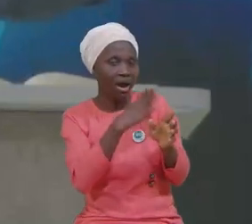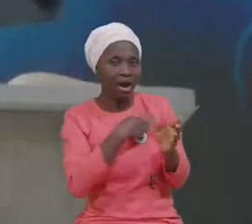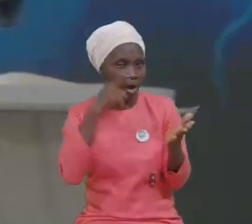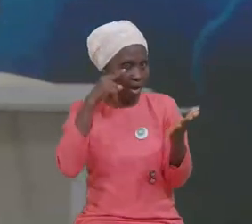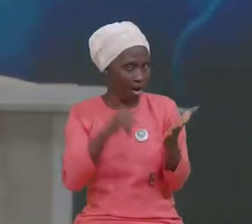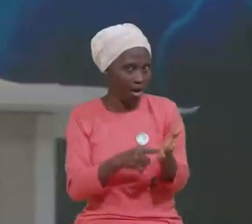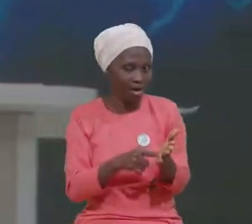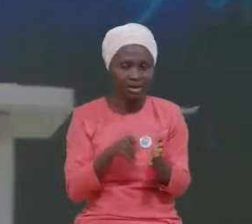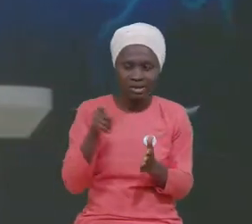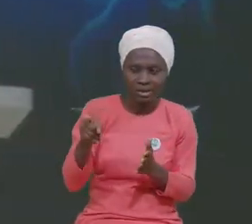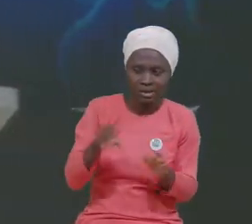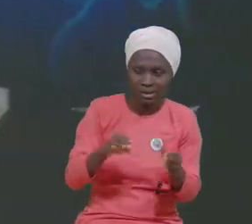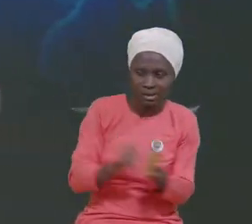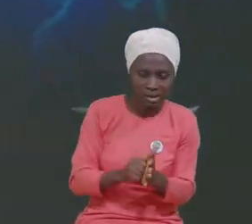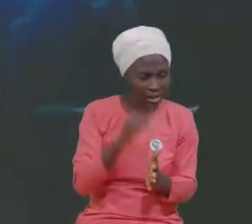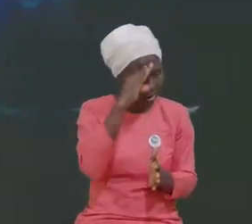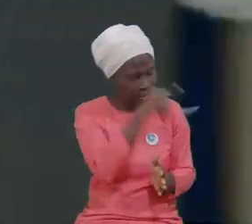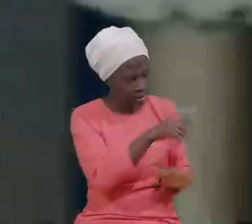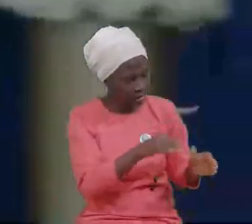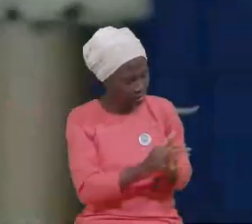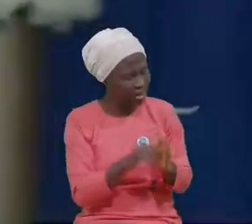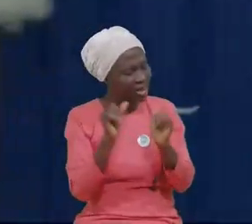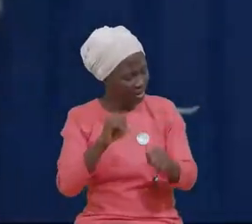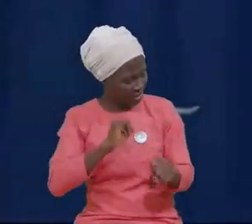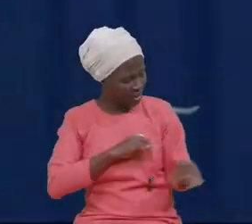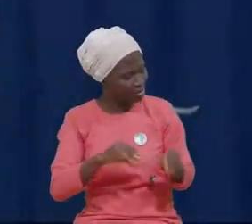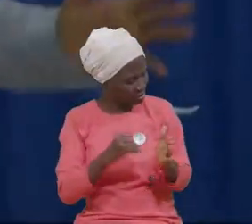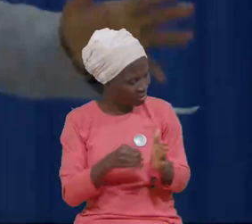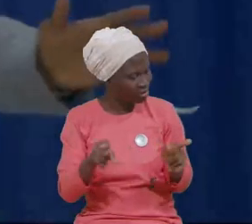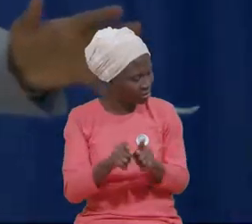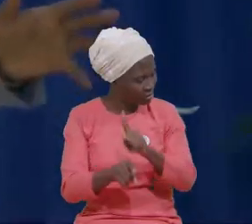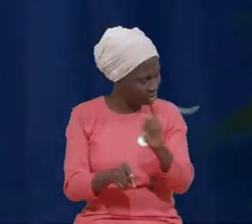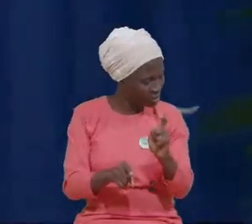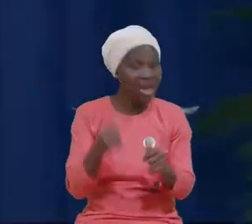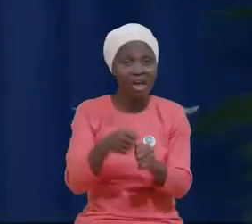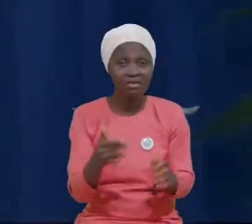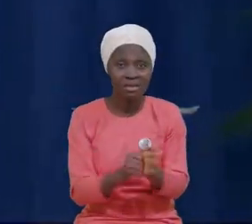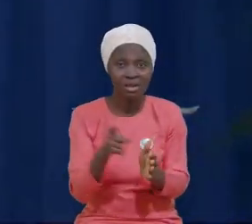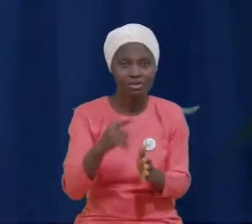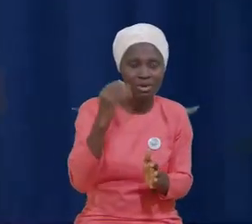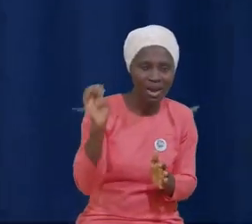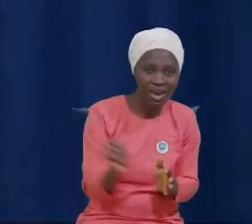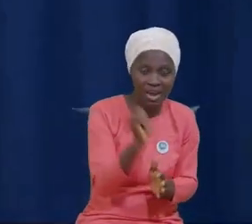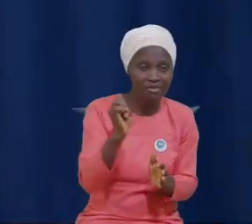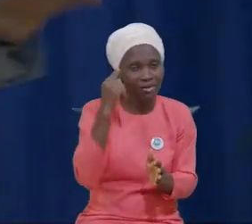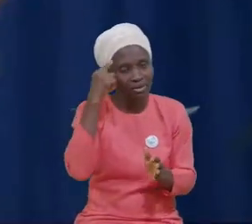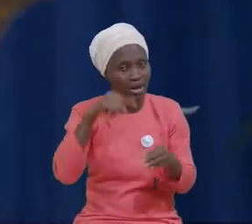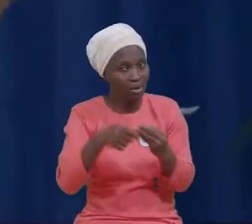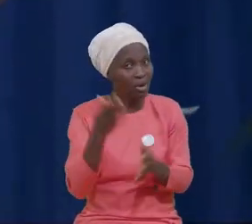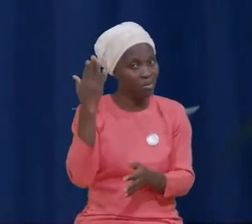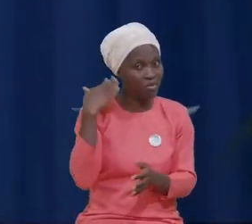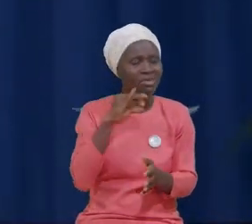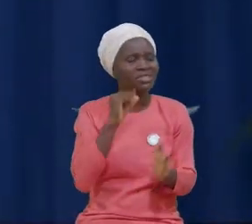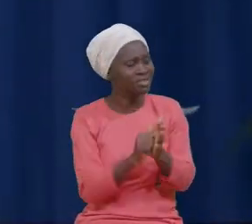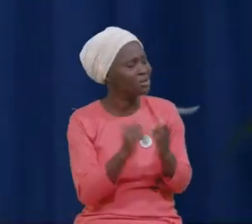jamais observé, il l'a fait, elle l'a fait. Est-ce que je peux? Tout ce que Tout ce à quoi tu as jamais pensé, est-ce que